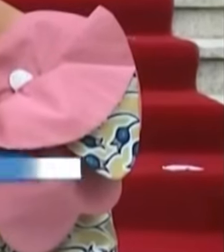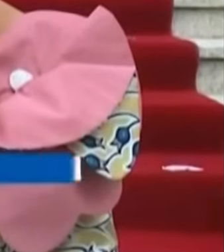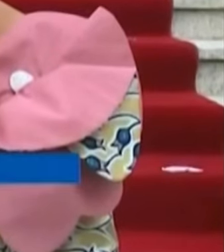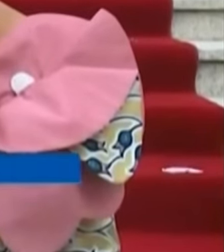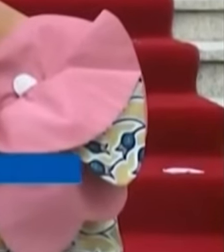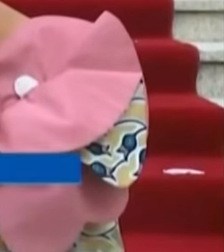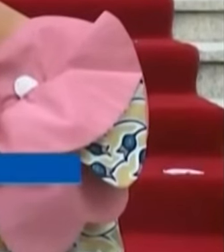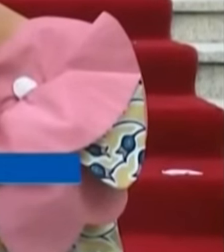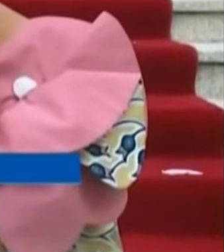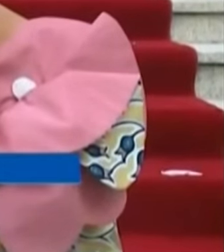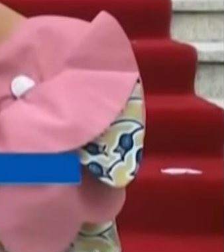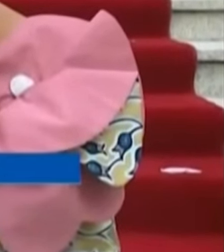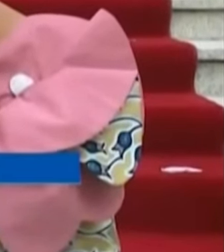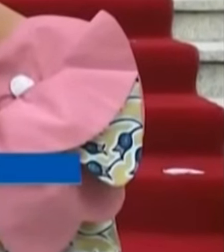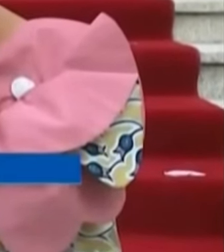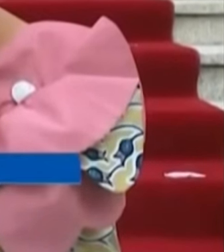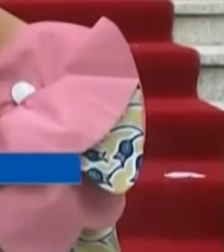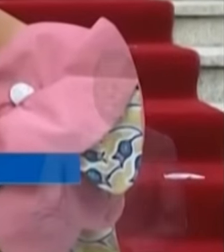nombre